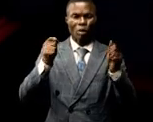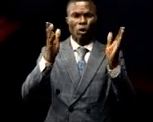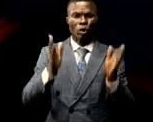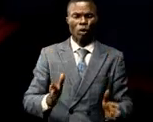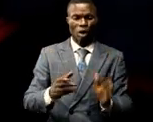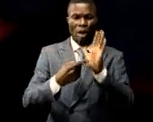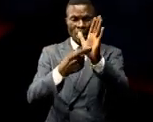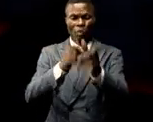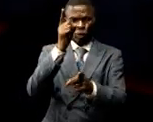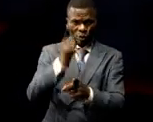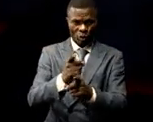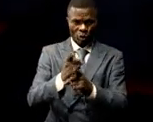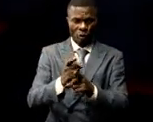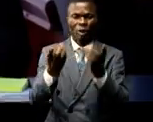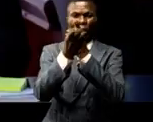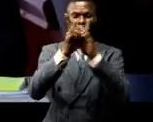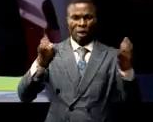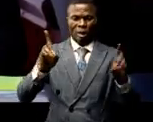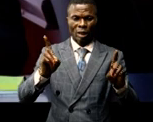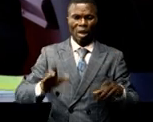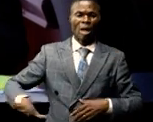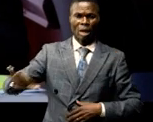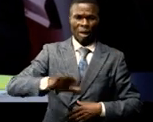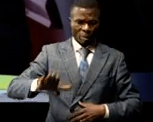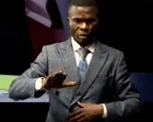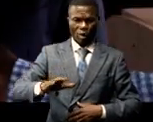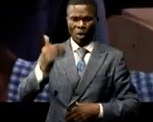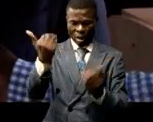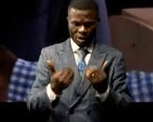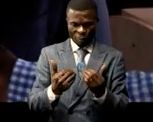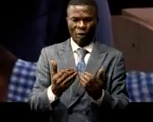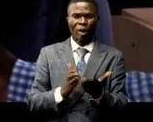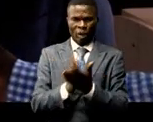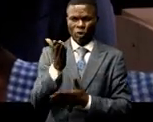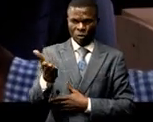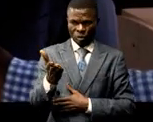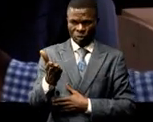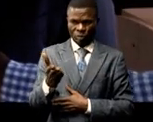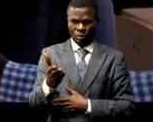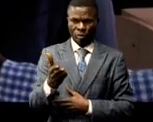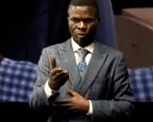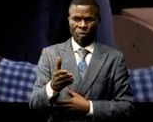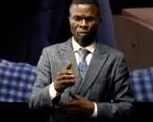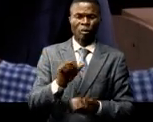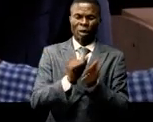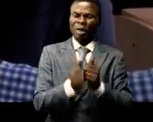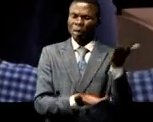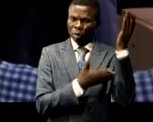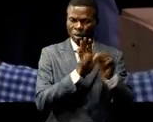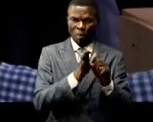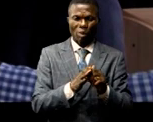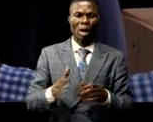l'image exacte de la démocratie dans un État qui s'éveut de droit. La liberté d'expression sont des choses importantes pour les États-Unis